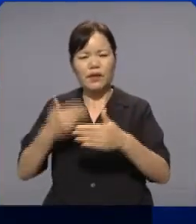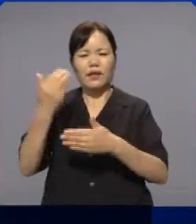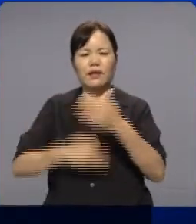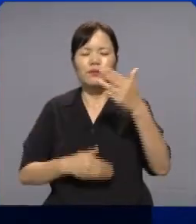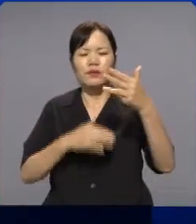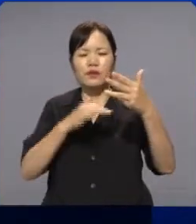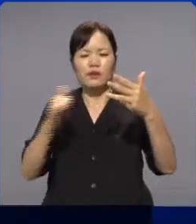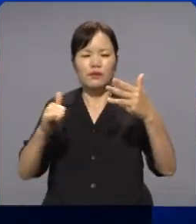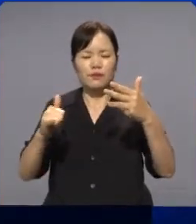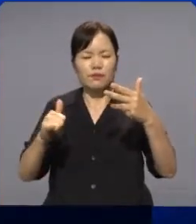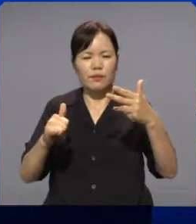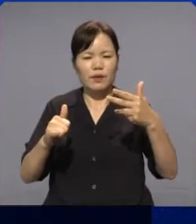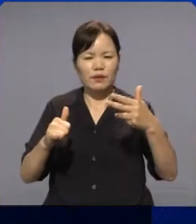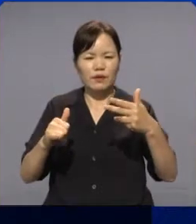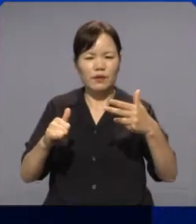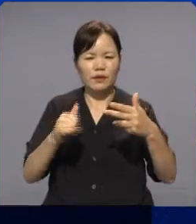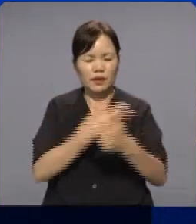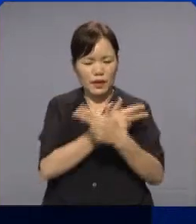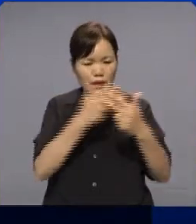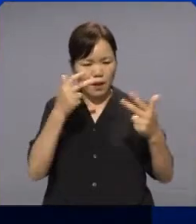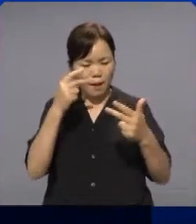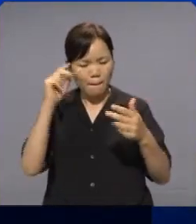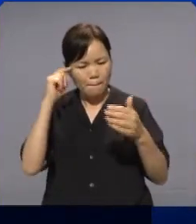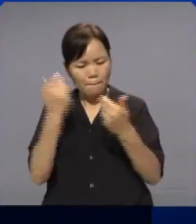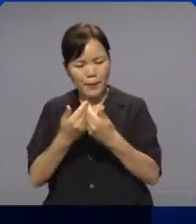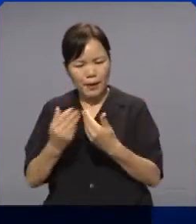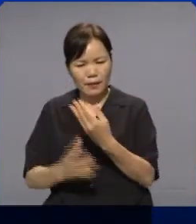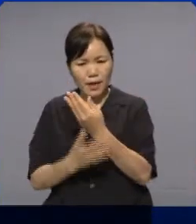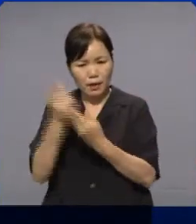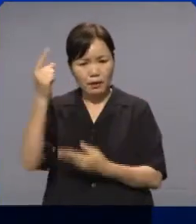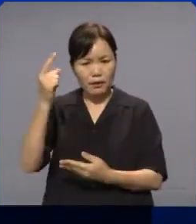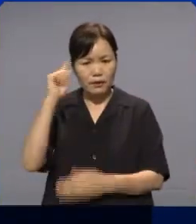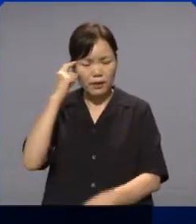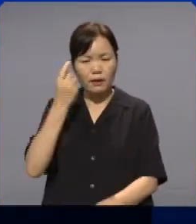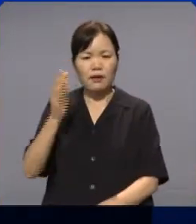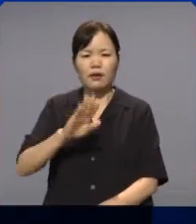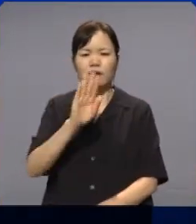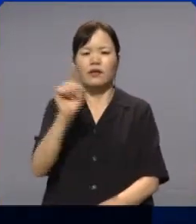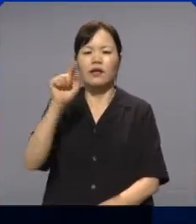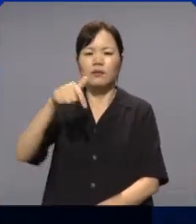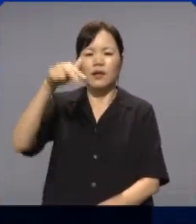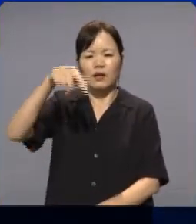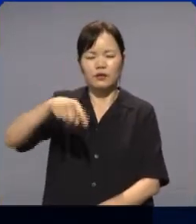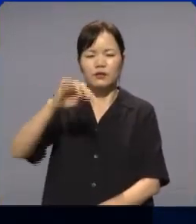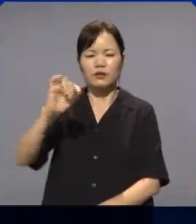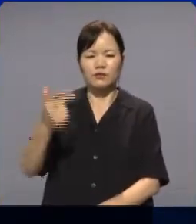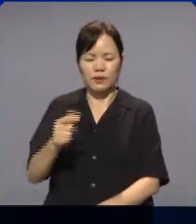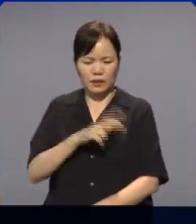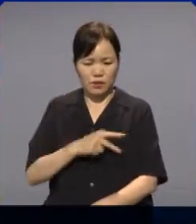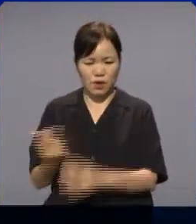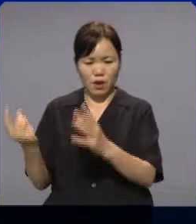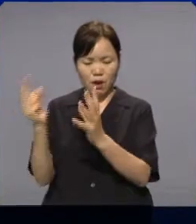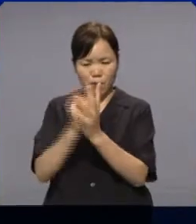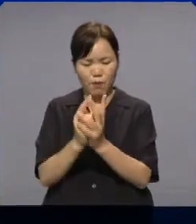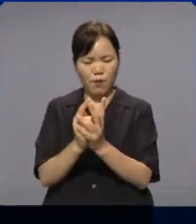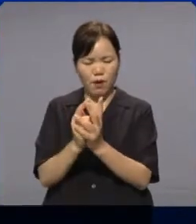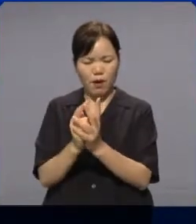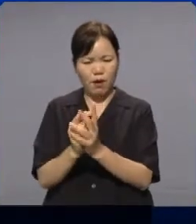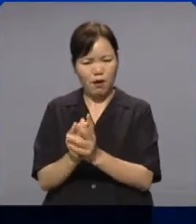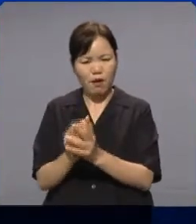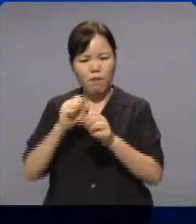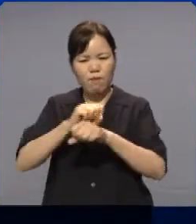반면 연대해 갖고 단일화를 시도를 잠깐 했었는데 박주민 의원이 딱 끼면서 이건 좀 와야 된거 아닌가라는 의견도 있었고 그렇기